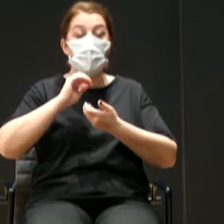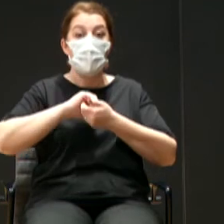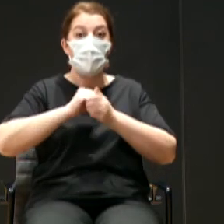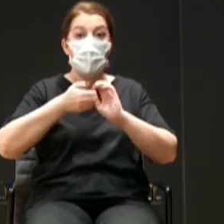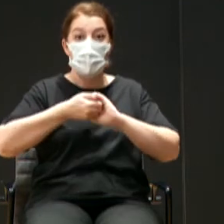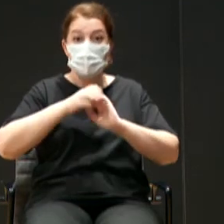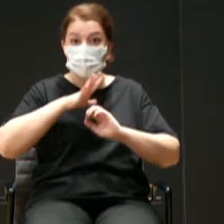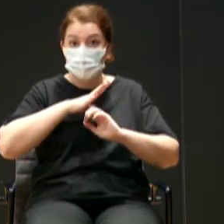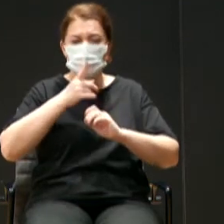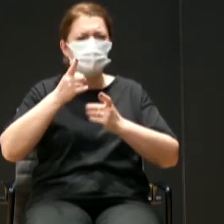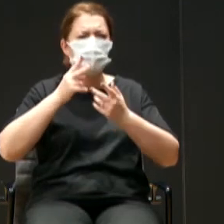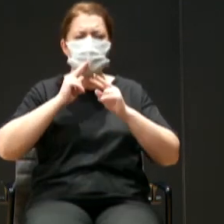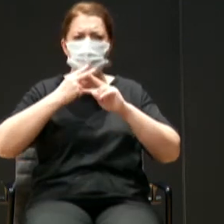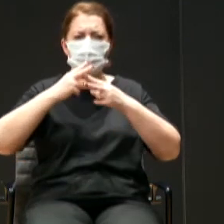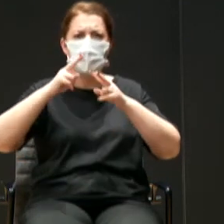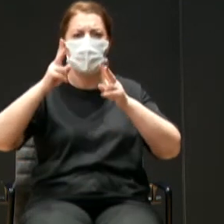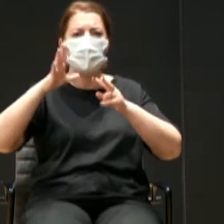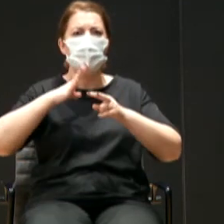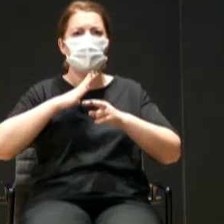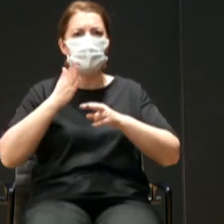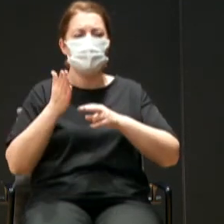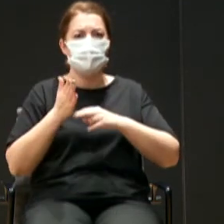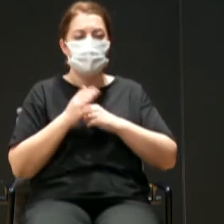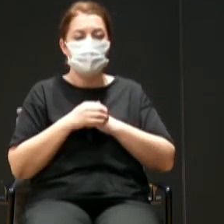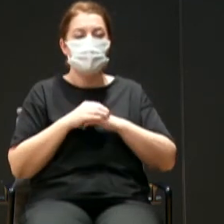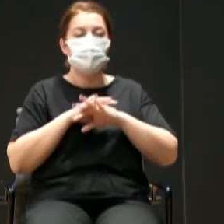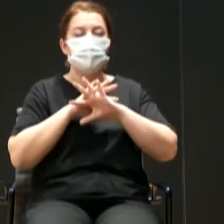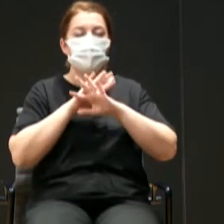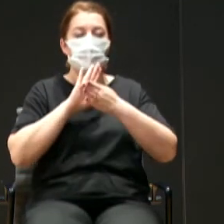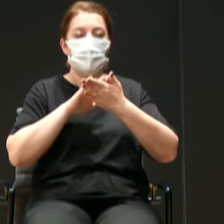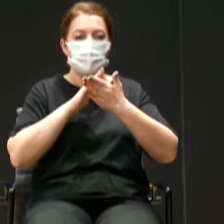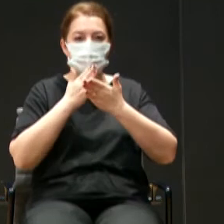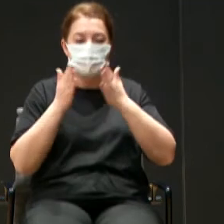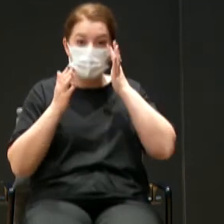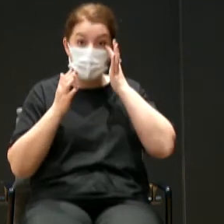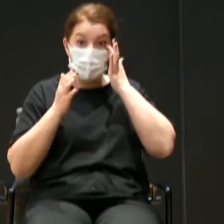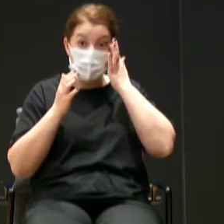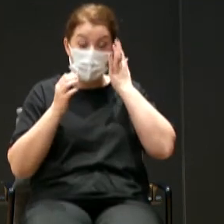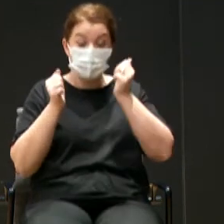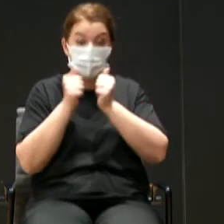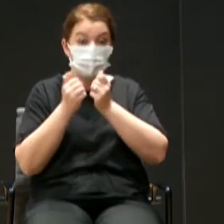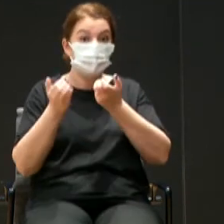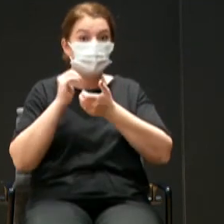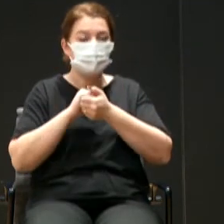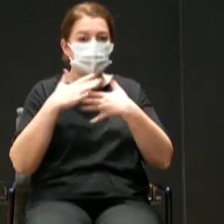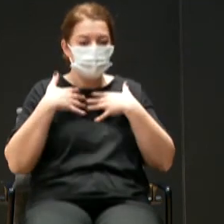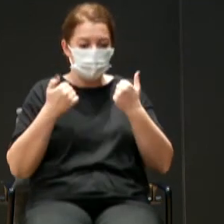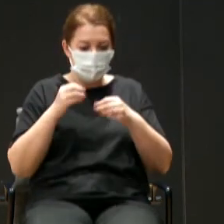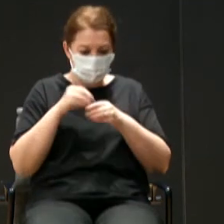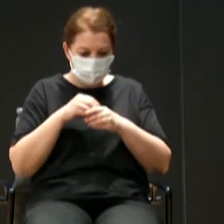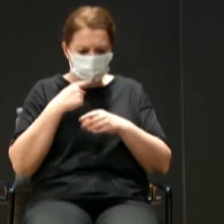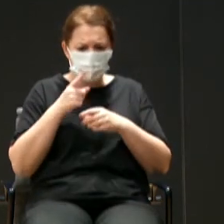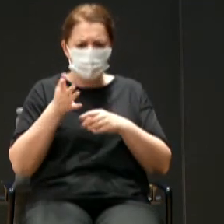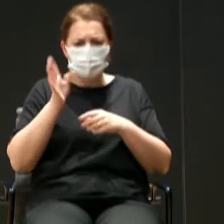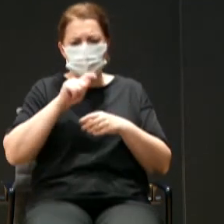Anlayamadım. Gökkuşağı gibi her renk var. Ya arkadaşlar, bakın diyorum ki birlik beraberlik içerisinde sağlıkla bitirelim diyorum. Yine